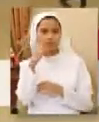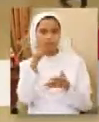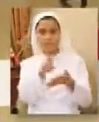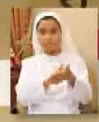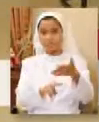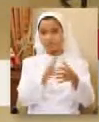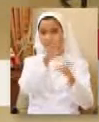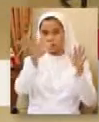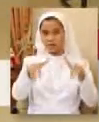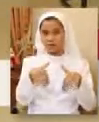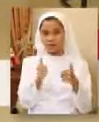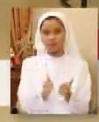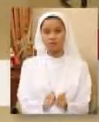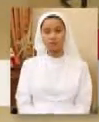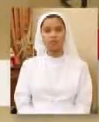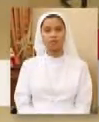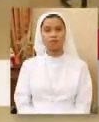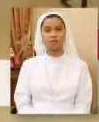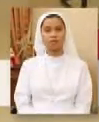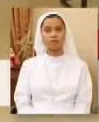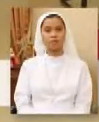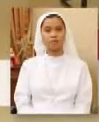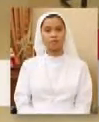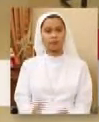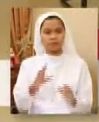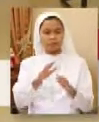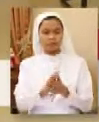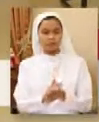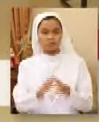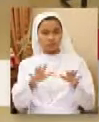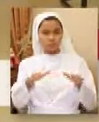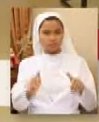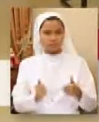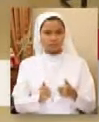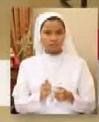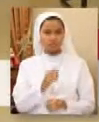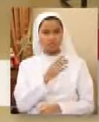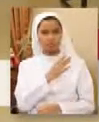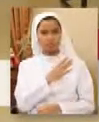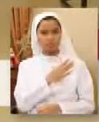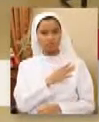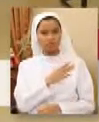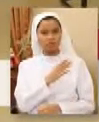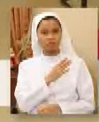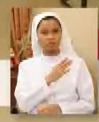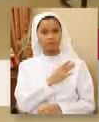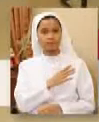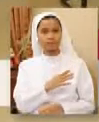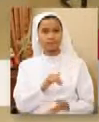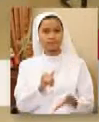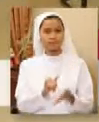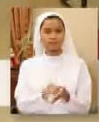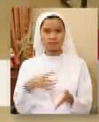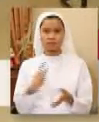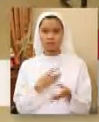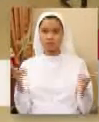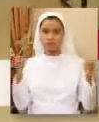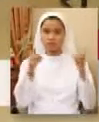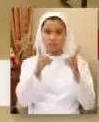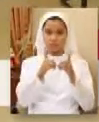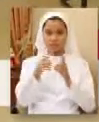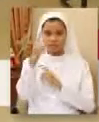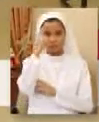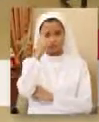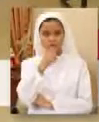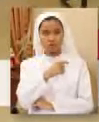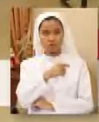ano ang mga karakteristik na na-encounter nindo sa tuyang mga deaf and mute? Knowing na deaf and mute sila, Bishop, syempre daw para